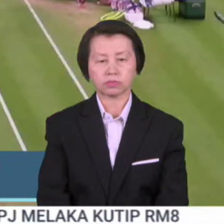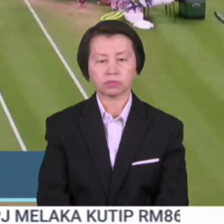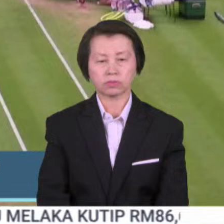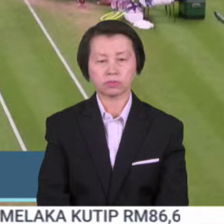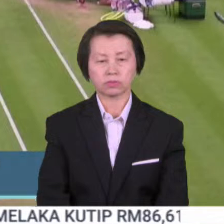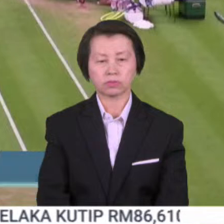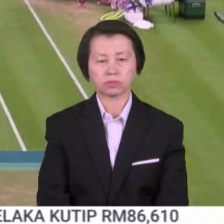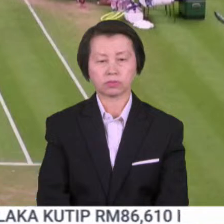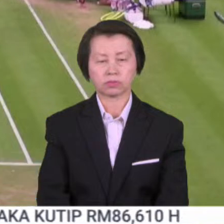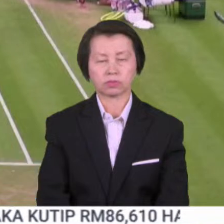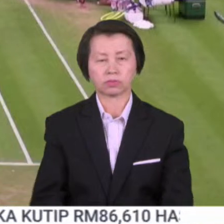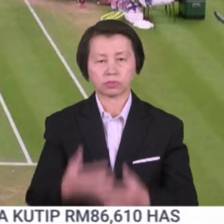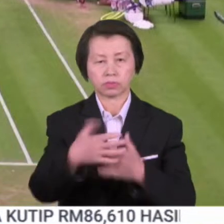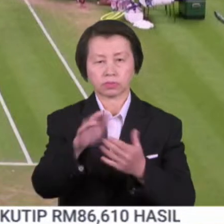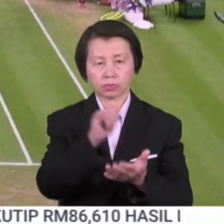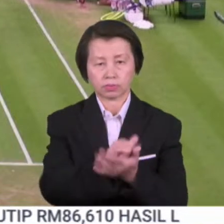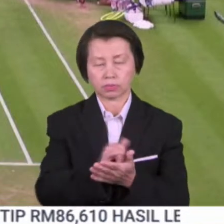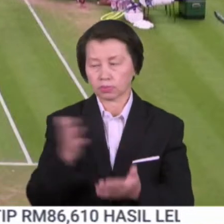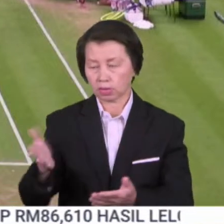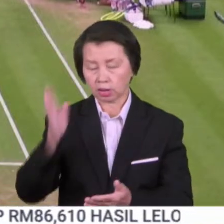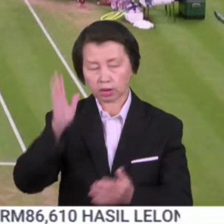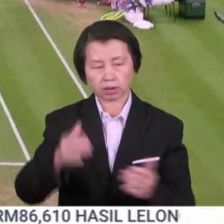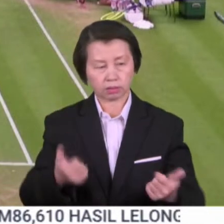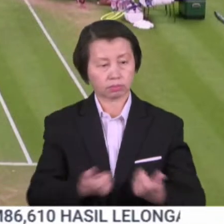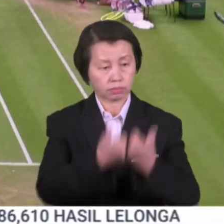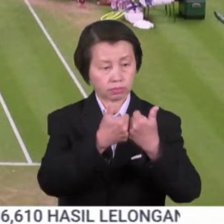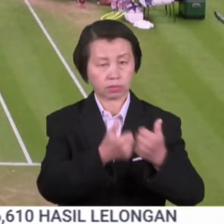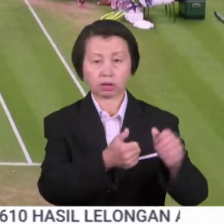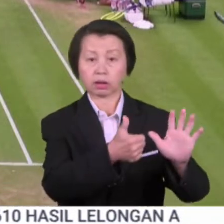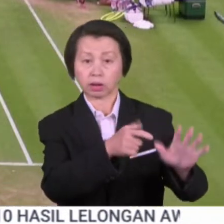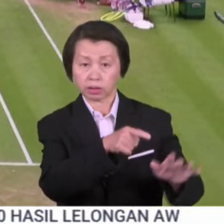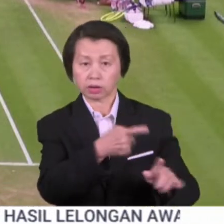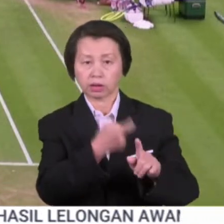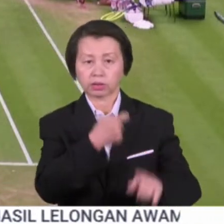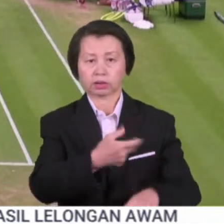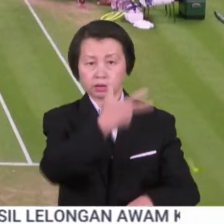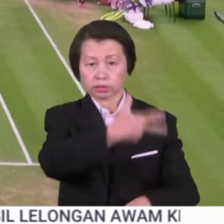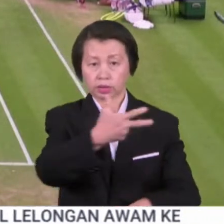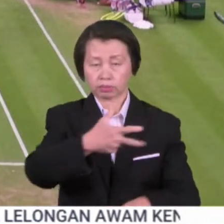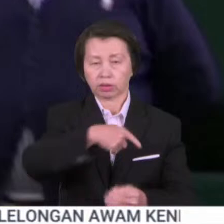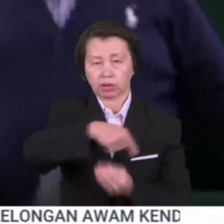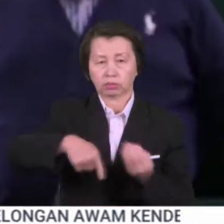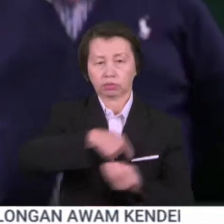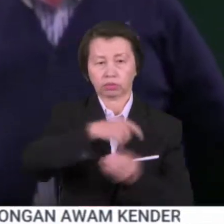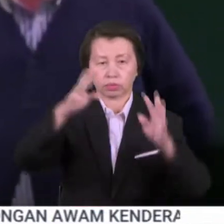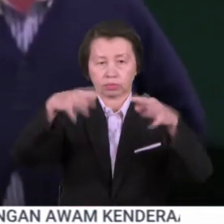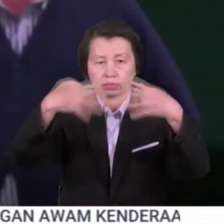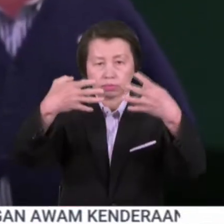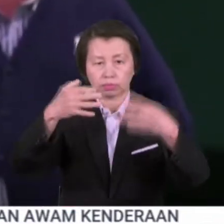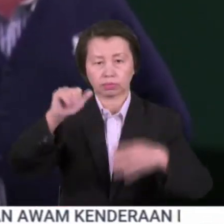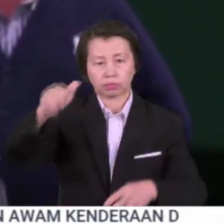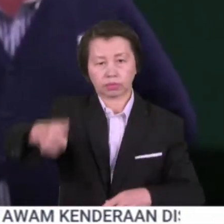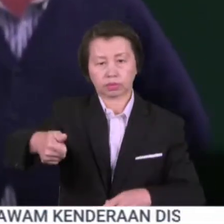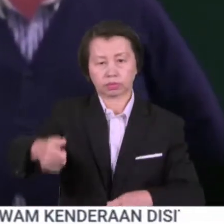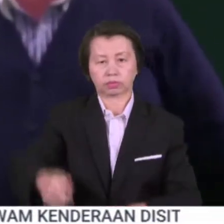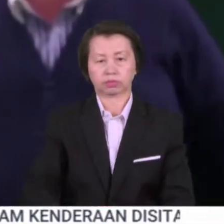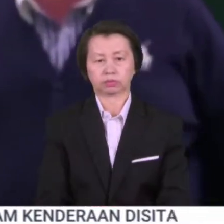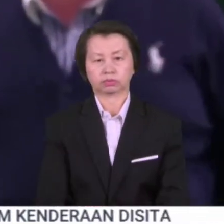nivel selepas ini akaras dijadual menentang pilihan keenam Hog Rune dari Denmark dalam pusingan suku akhir